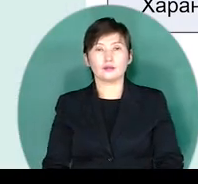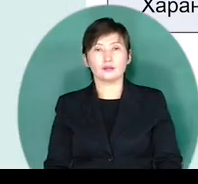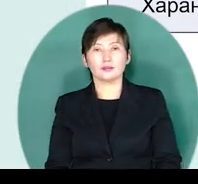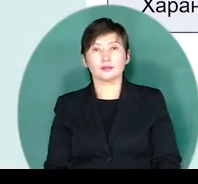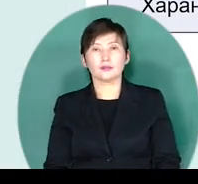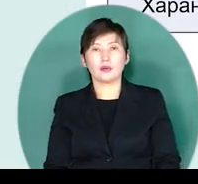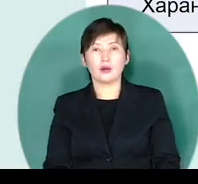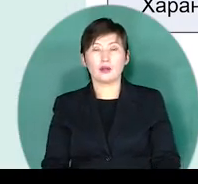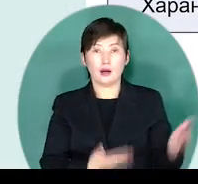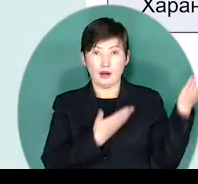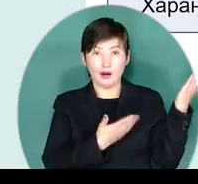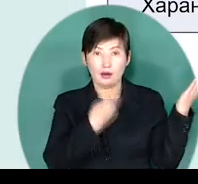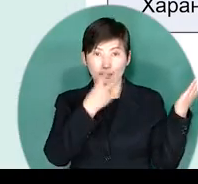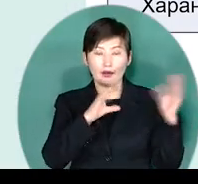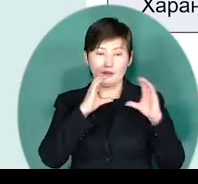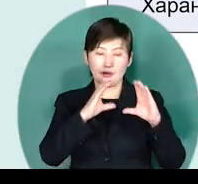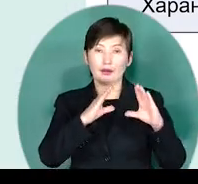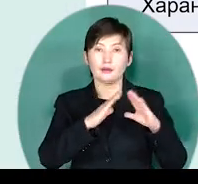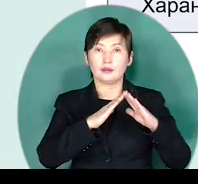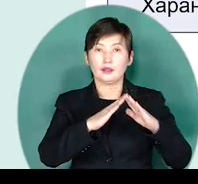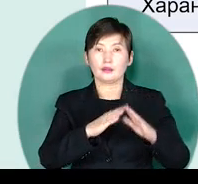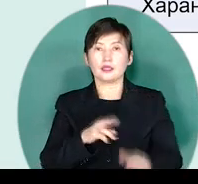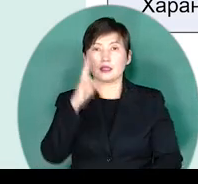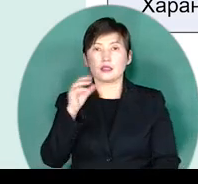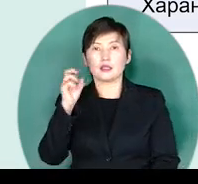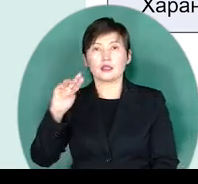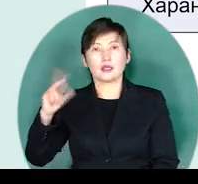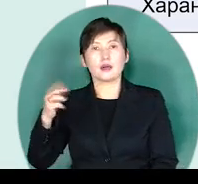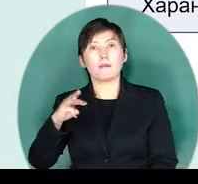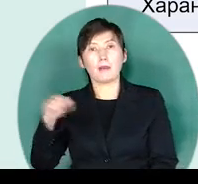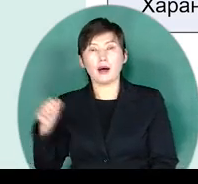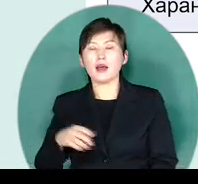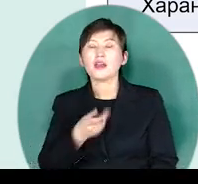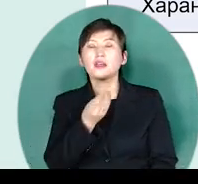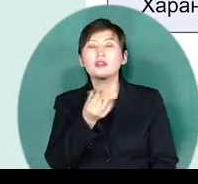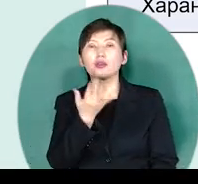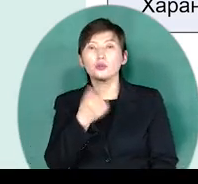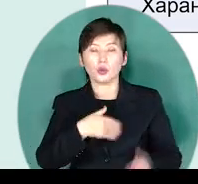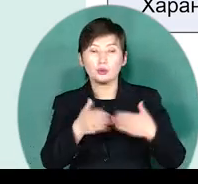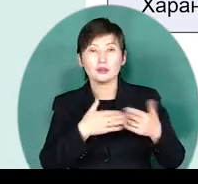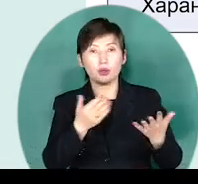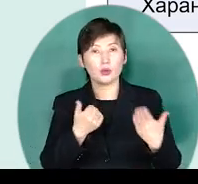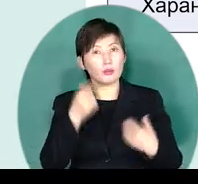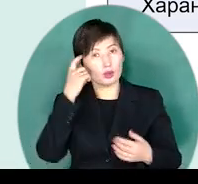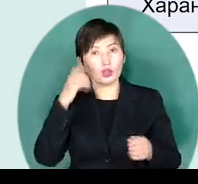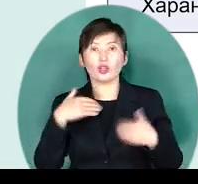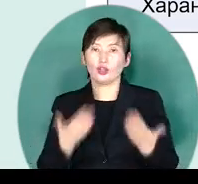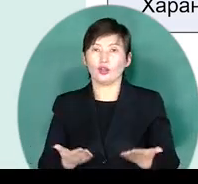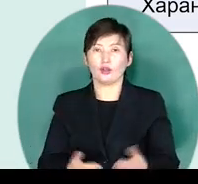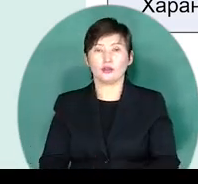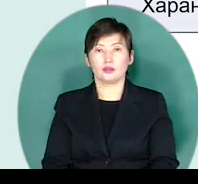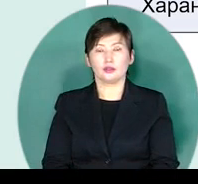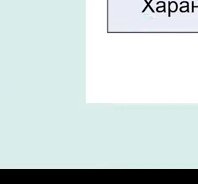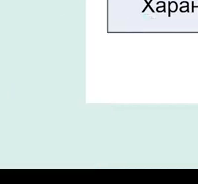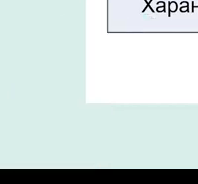дэлгэсэн дараах даалгаврыг өгсөн байна. Цэцэг маа нийт хэдэн төрөгний худалдаа авч хийх вэ гэдэг тооцоолыг бодож байгаарай.